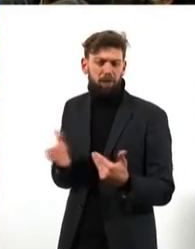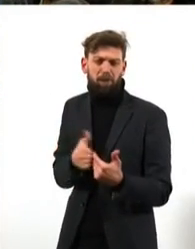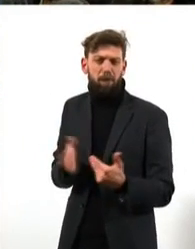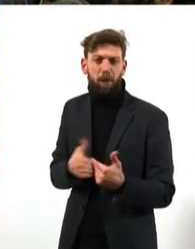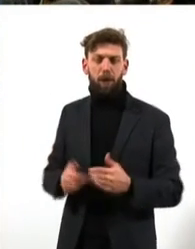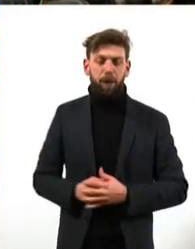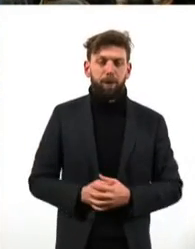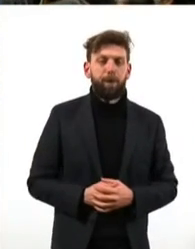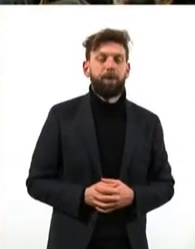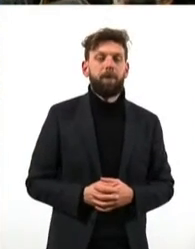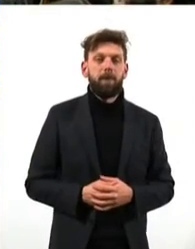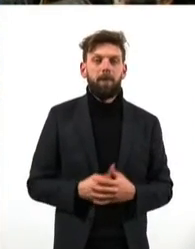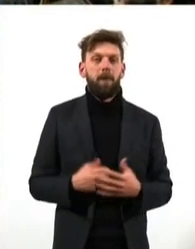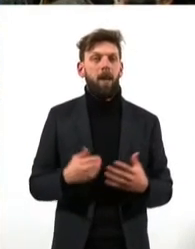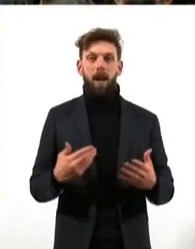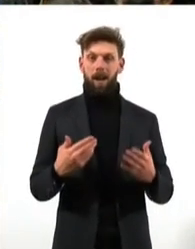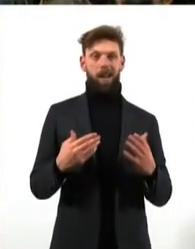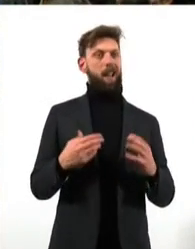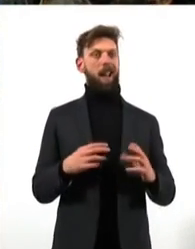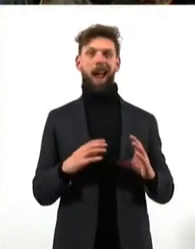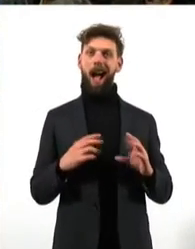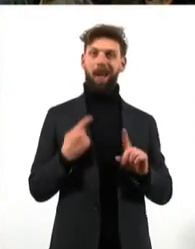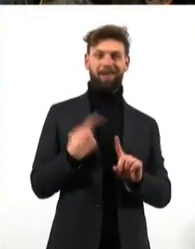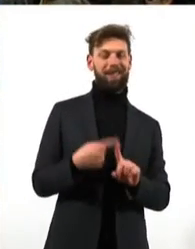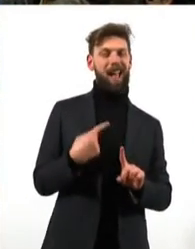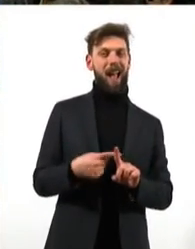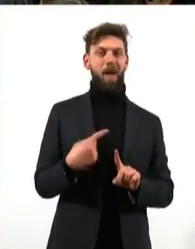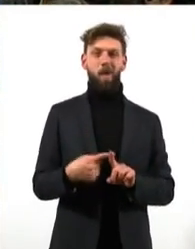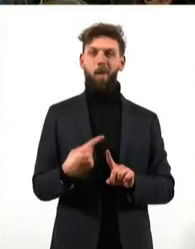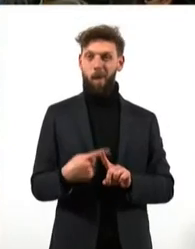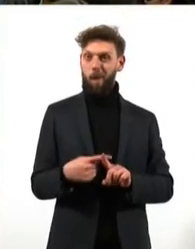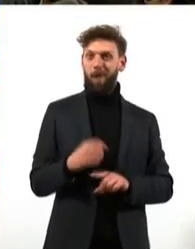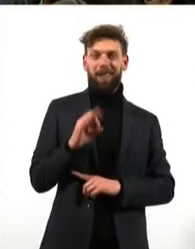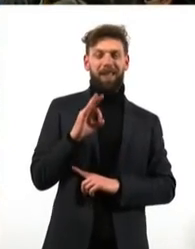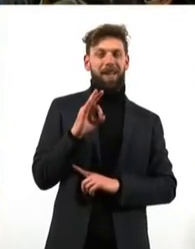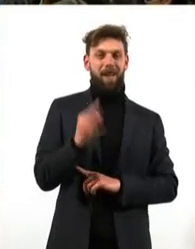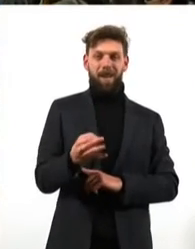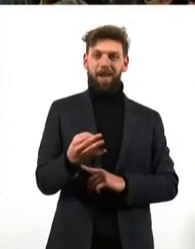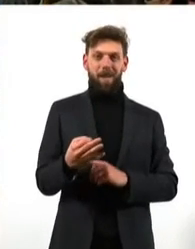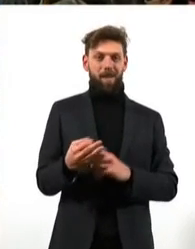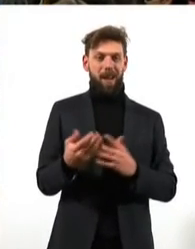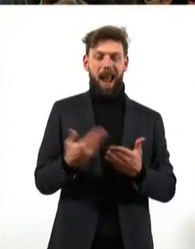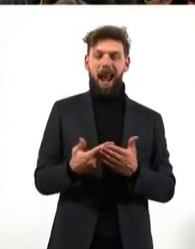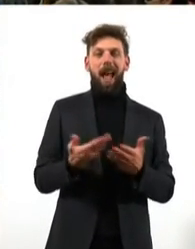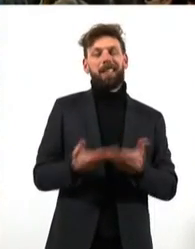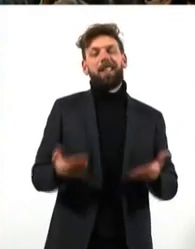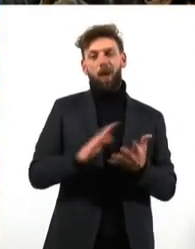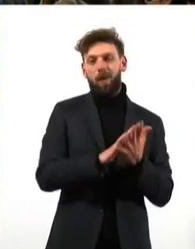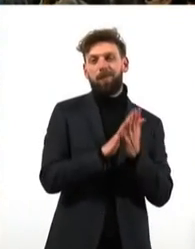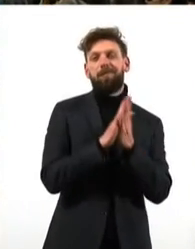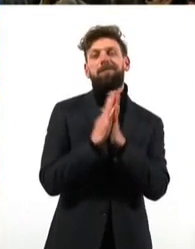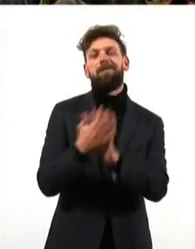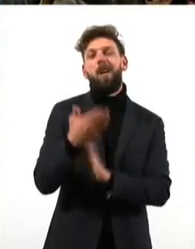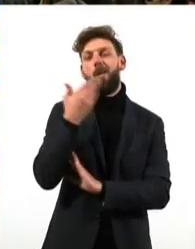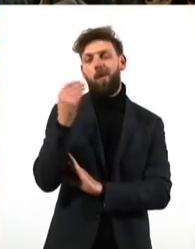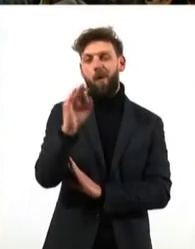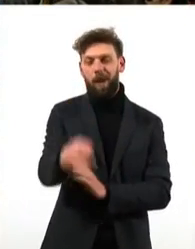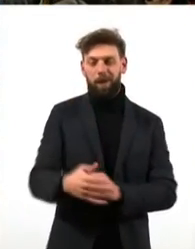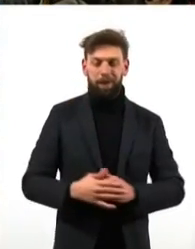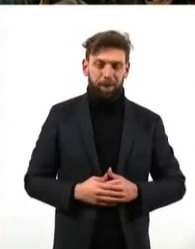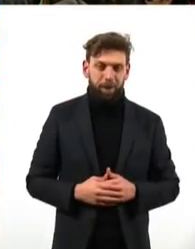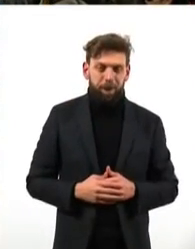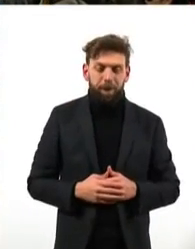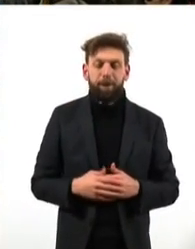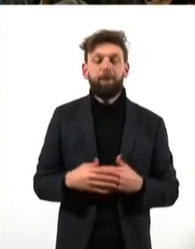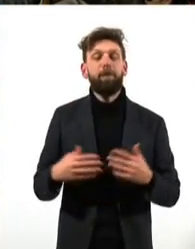Donc c'était plutôt très positif, et donc c'est comme ça que les choses se sont améliorées. Donc